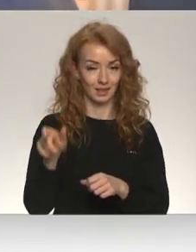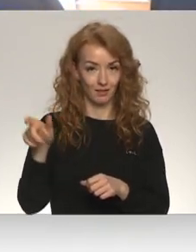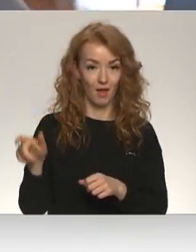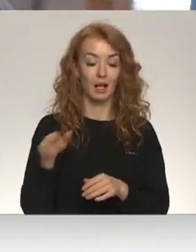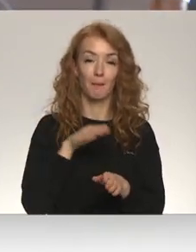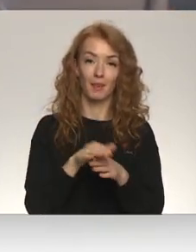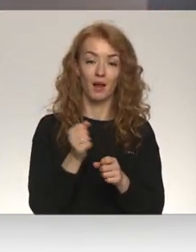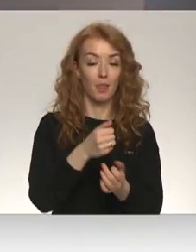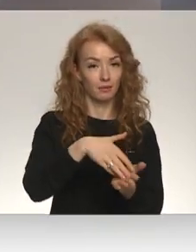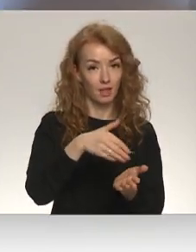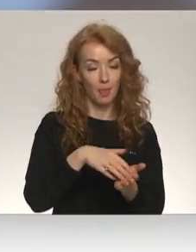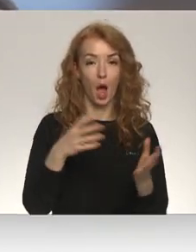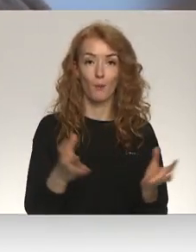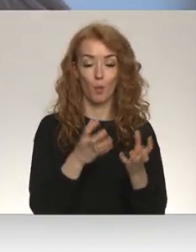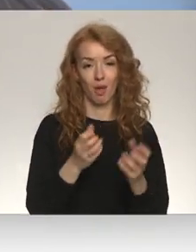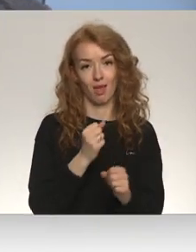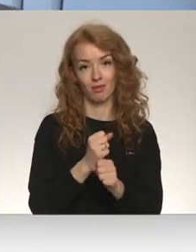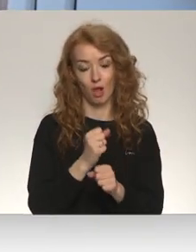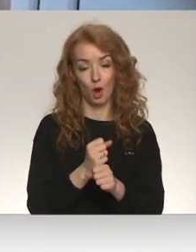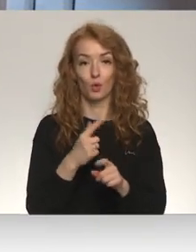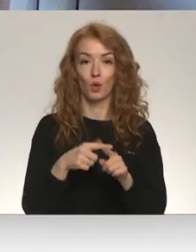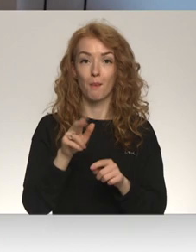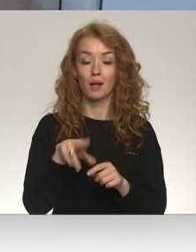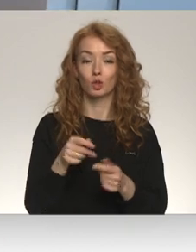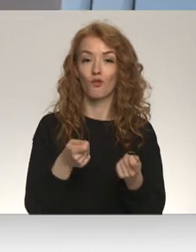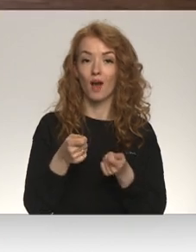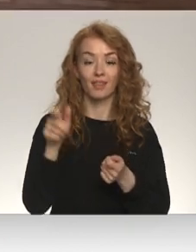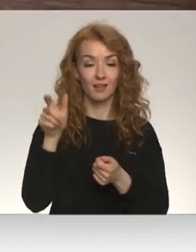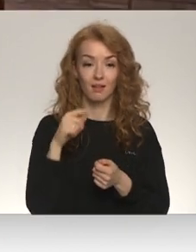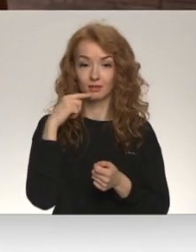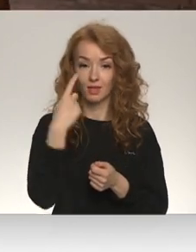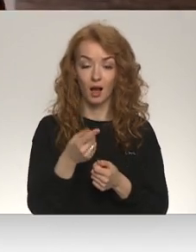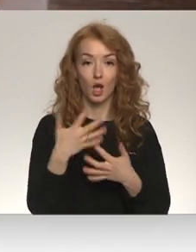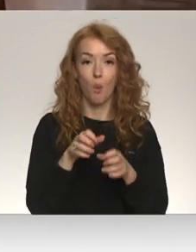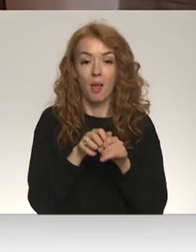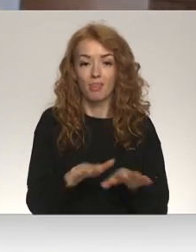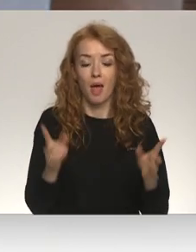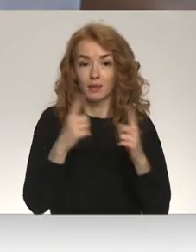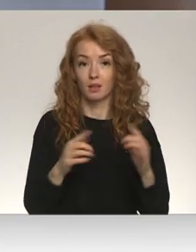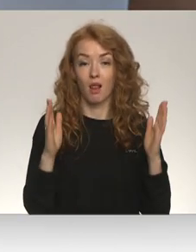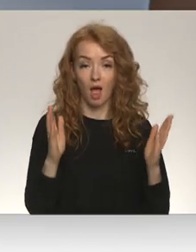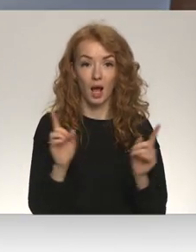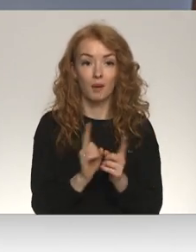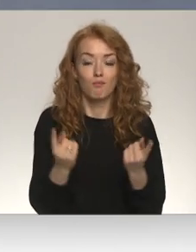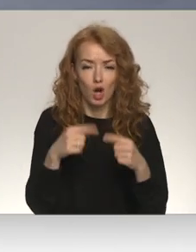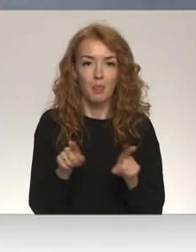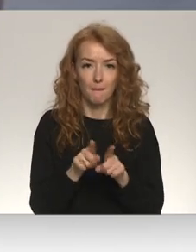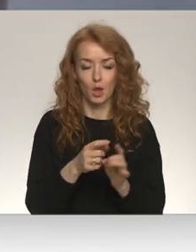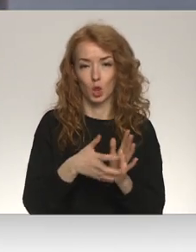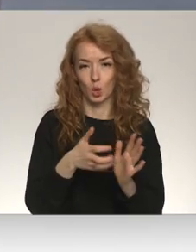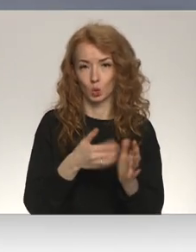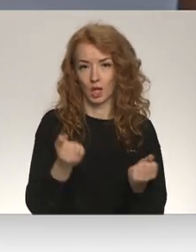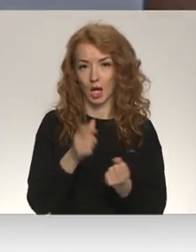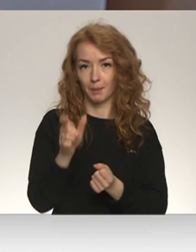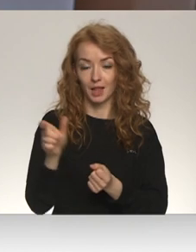pilda gan sētnieku, gan aprūpētāju darbu. Kā skaidro pansionāta vadītāji, jau pandēmijas laikā un arī šobrīd akūti trūks darba roku un jo